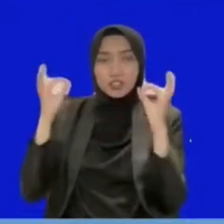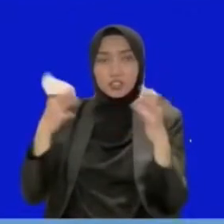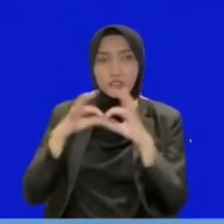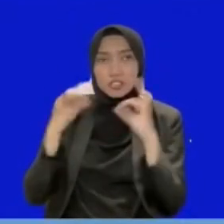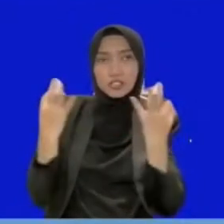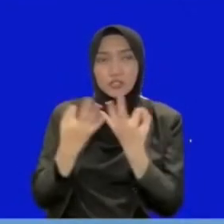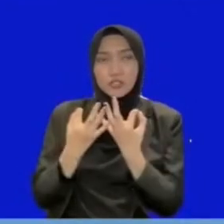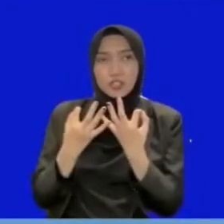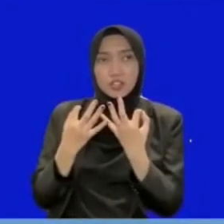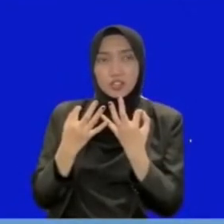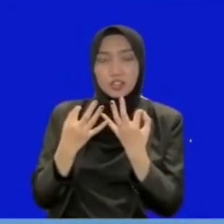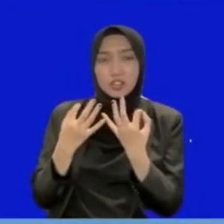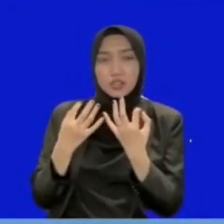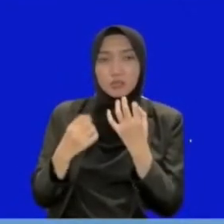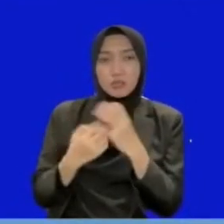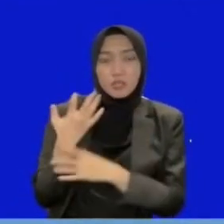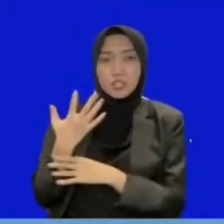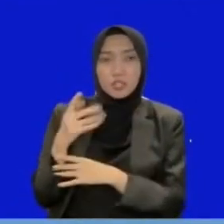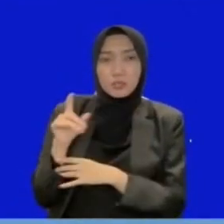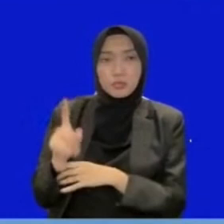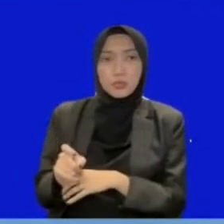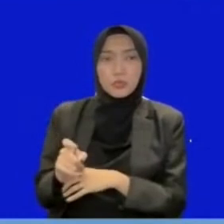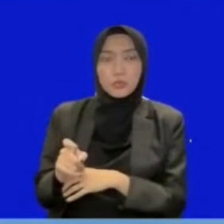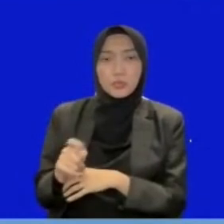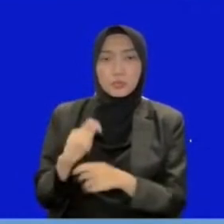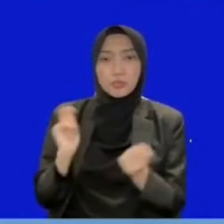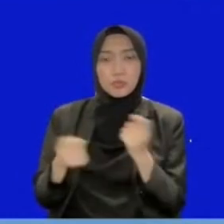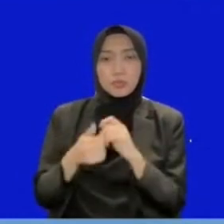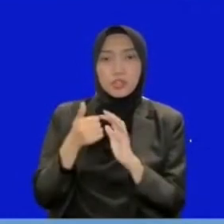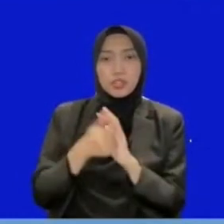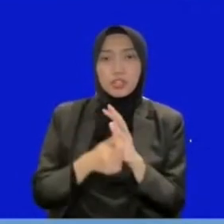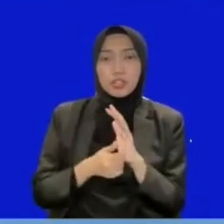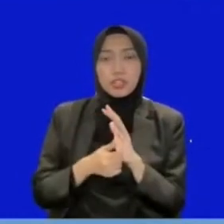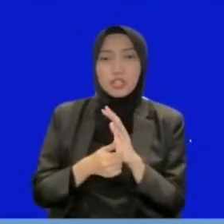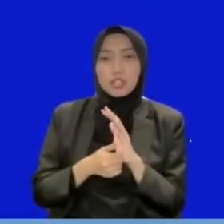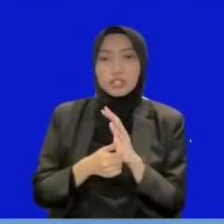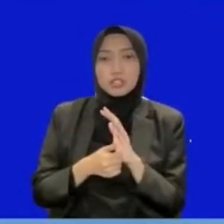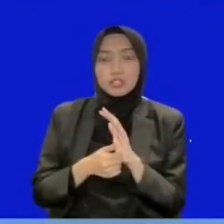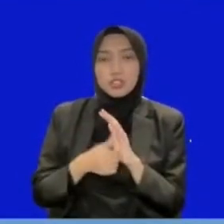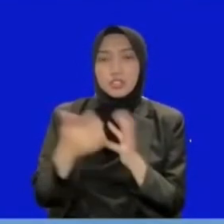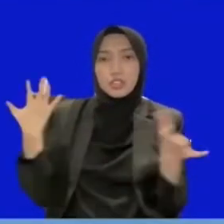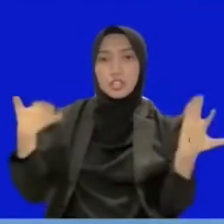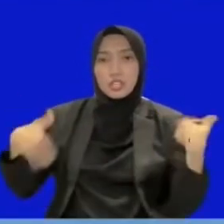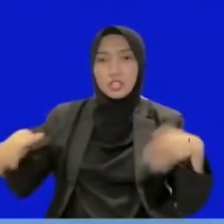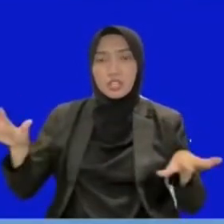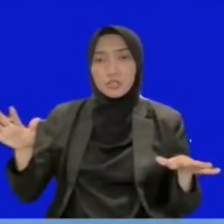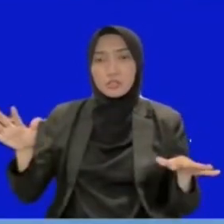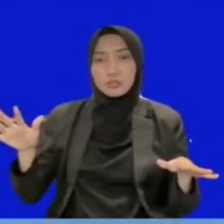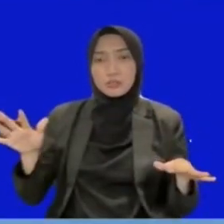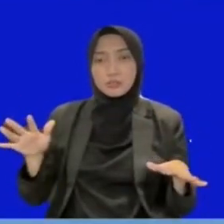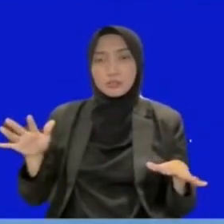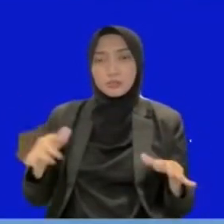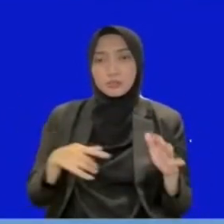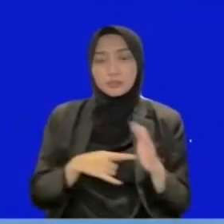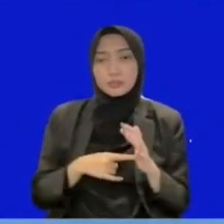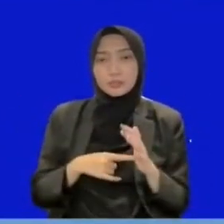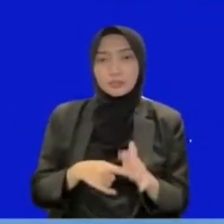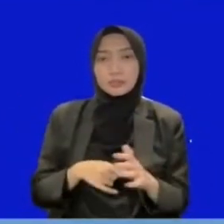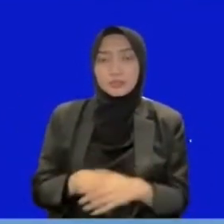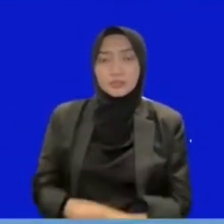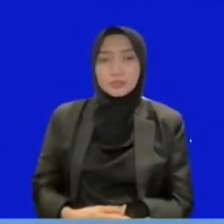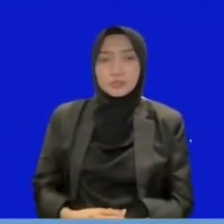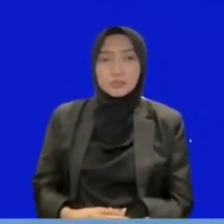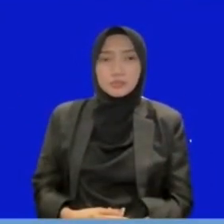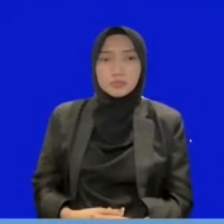Jadi mengembangkan Balung Buto ini menjadi kayak tarian seperti itu dan menjadi atraksi. Next.